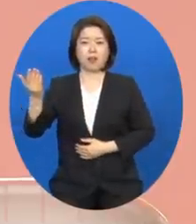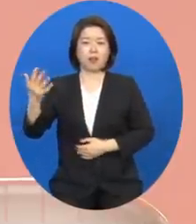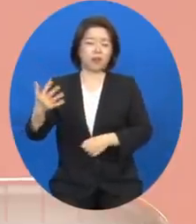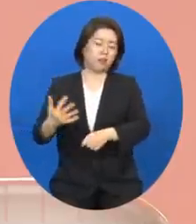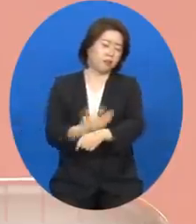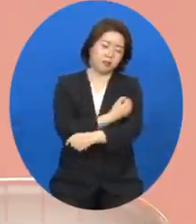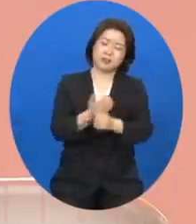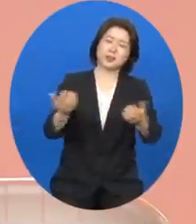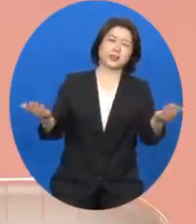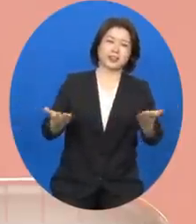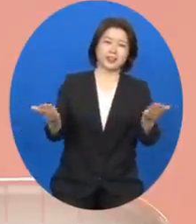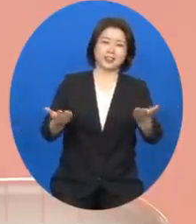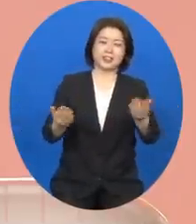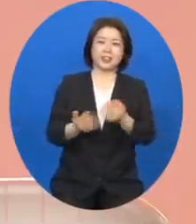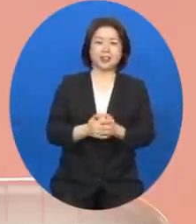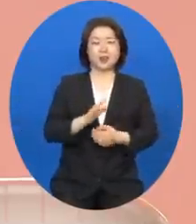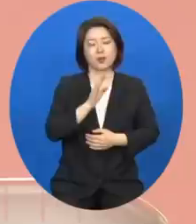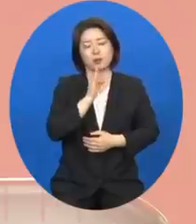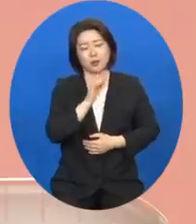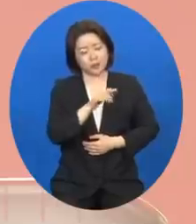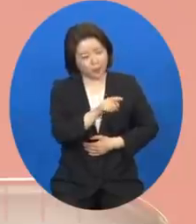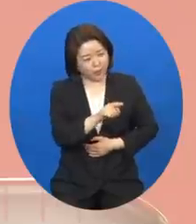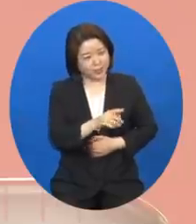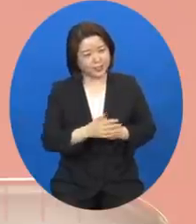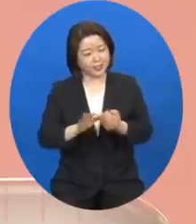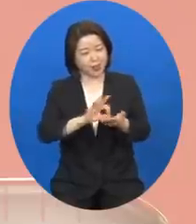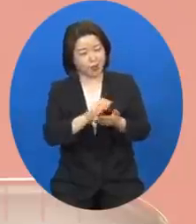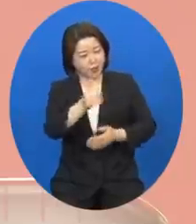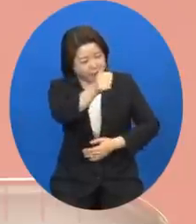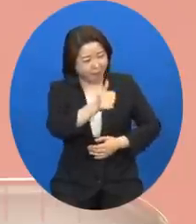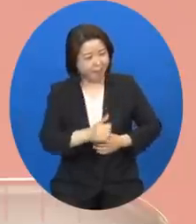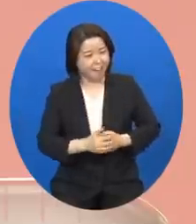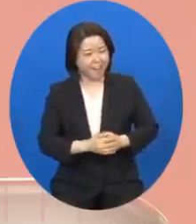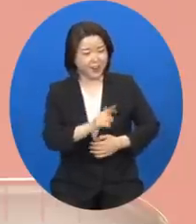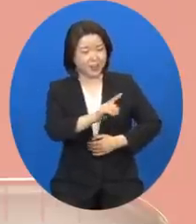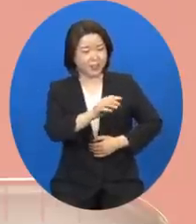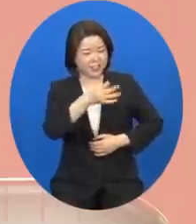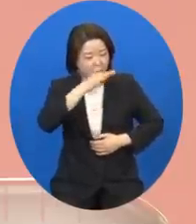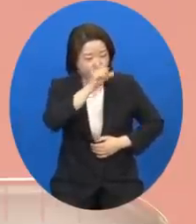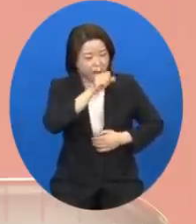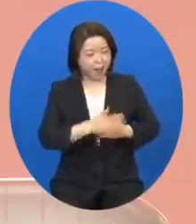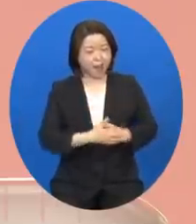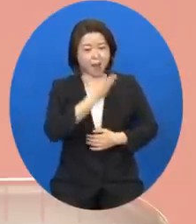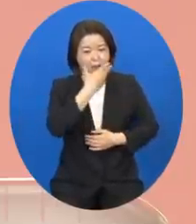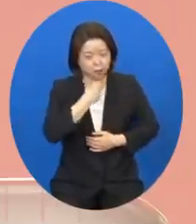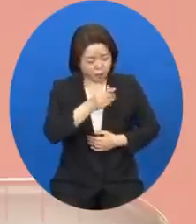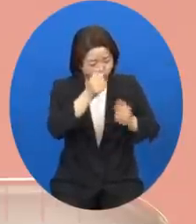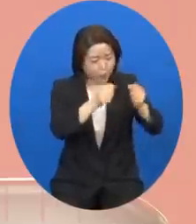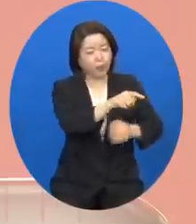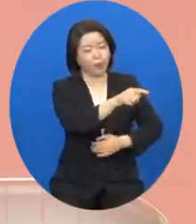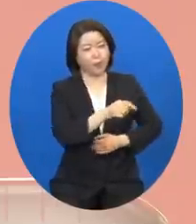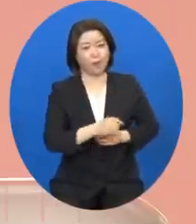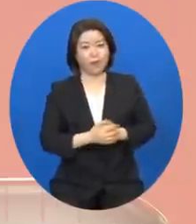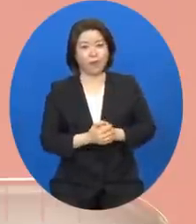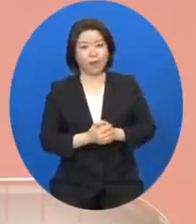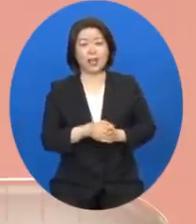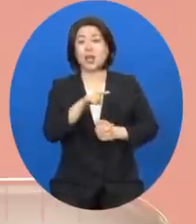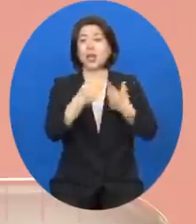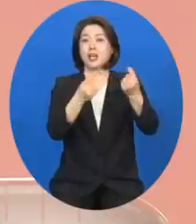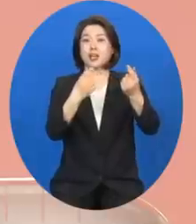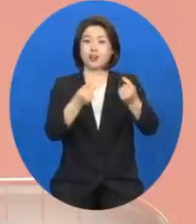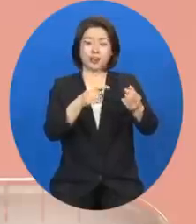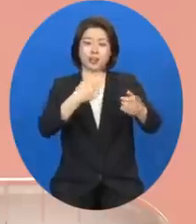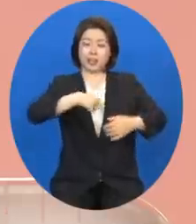거죠. 넌 정말 수지 맞은 줄 알아. 너 정말 복된 존재야. 여러분이 그렇게